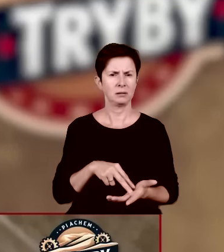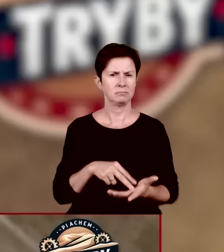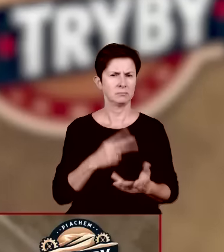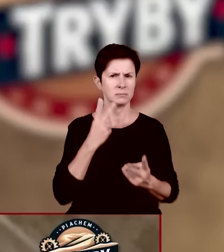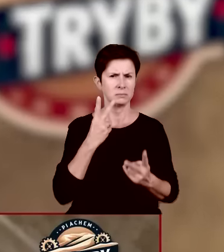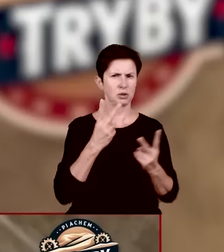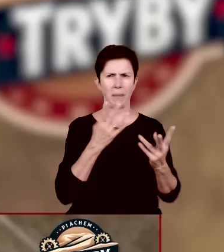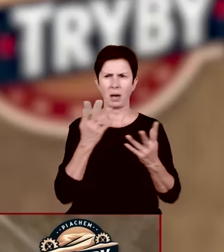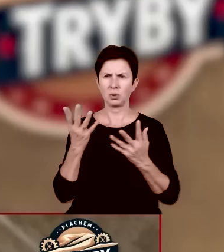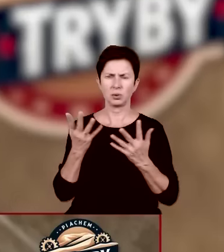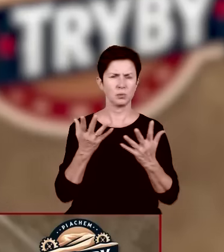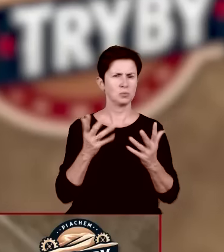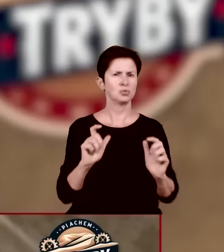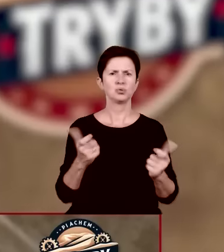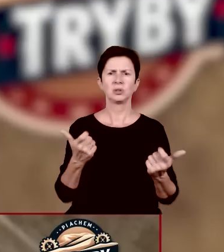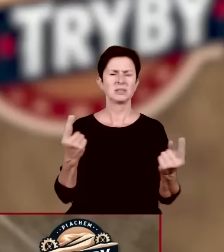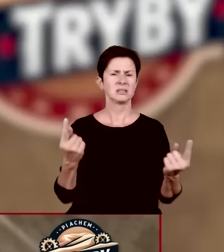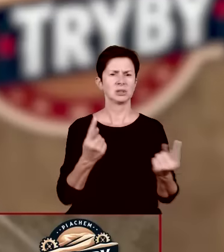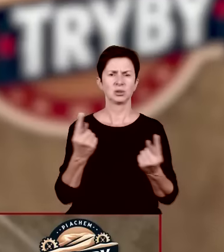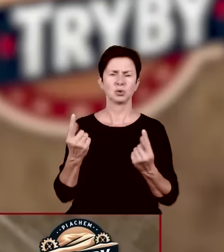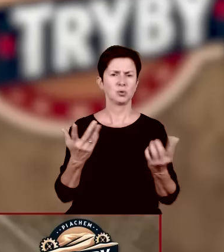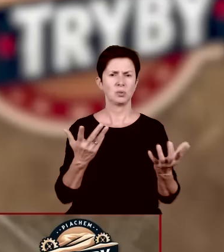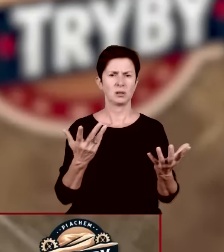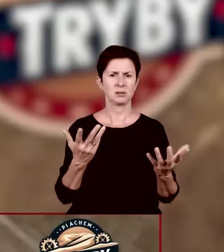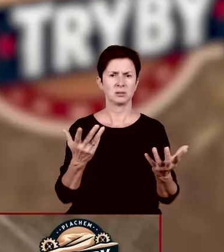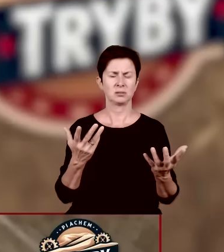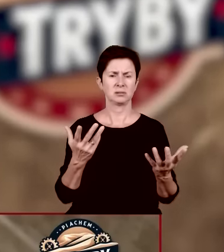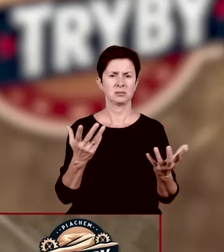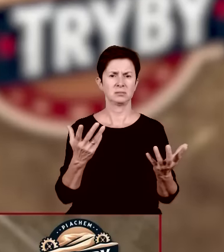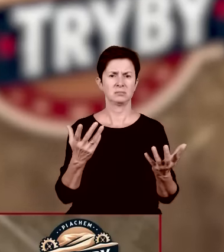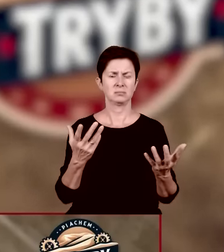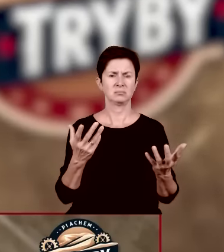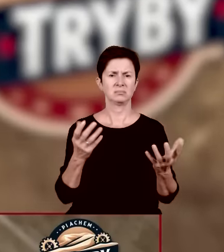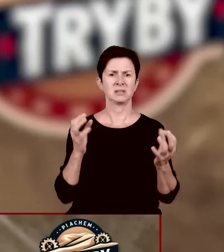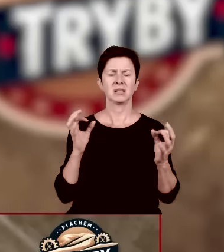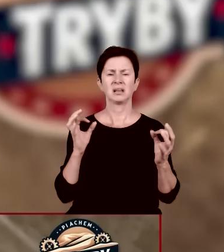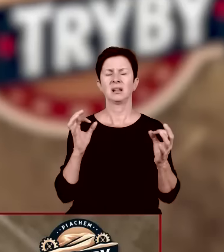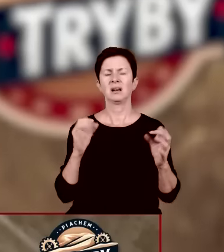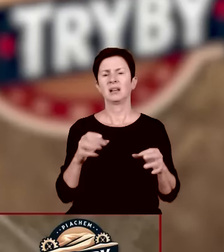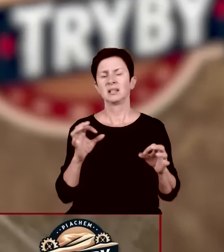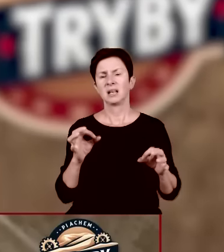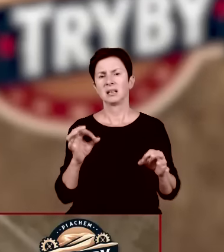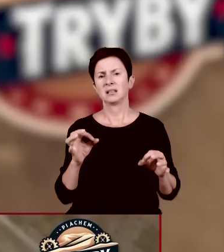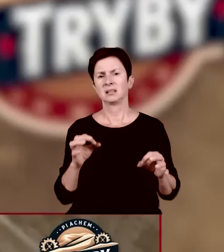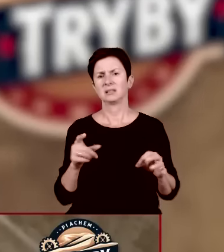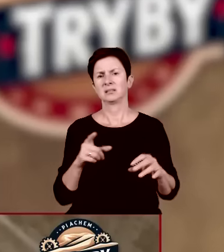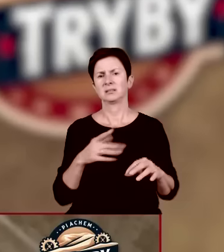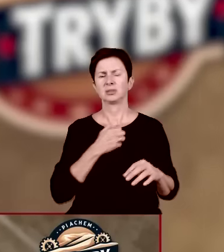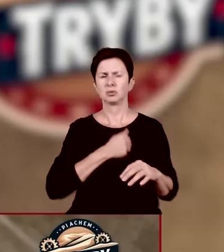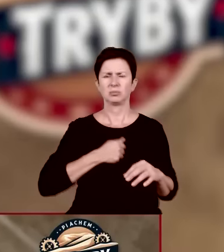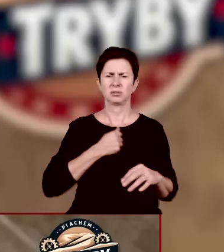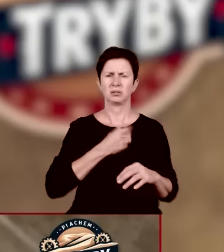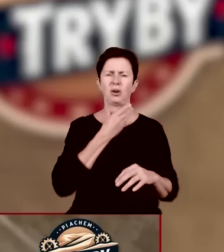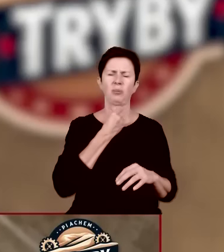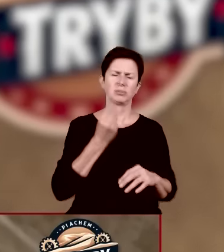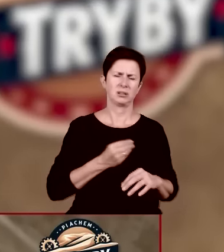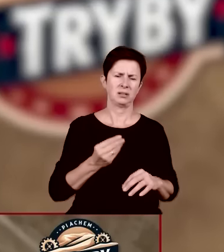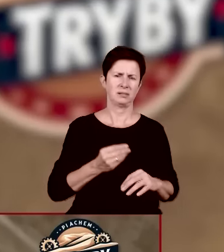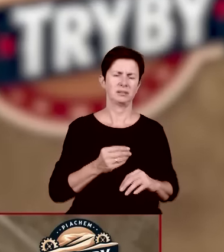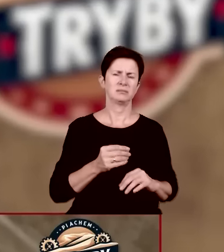co się dzieje, bo reperkusje na całym świecie tego smutnego obrzydliwego, kiczowatego przy